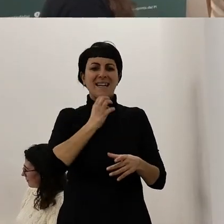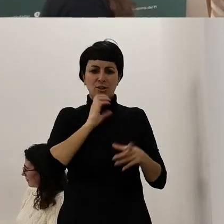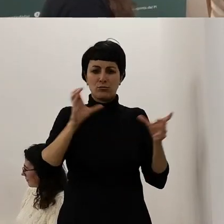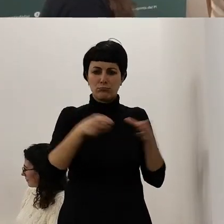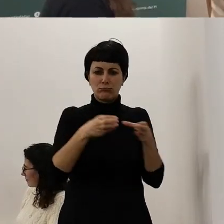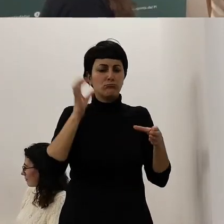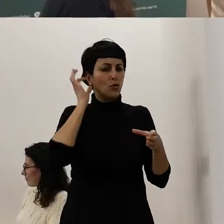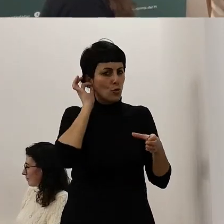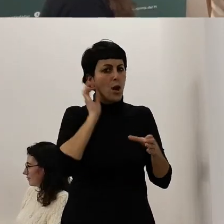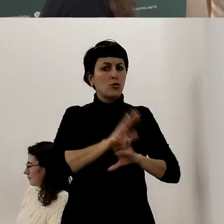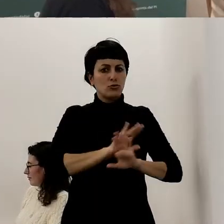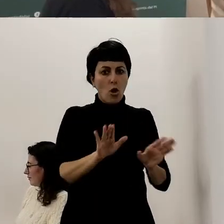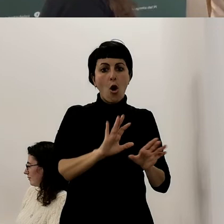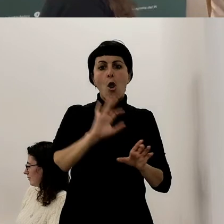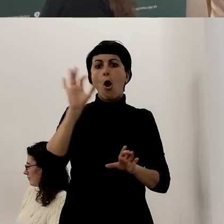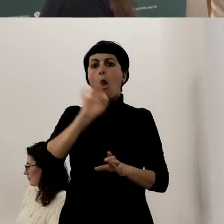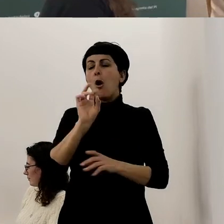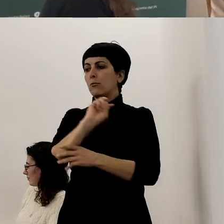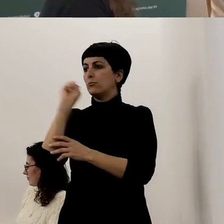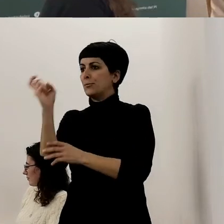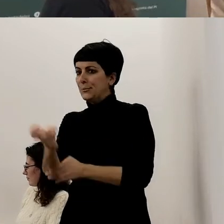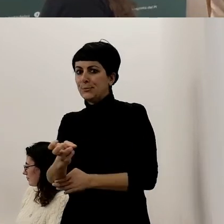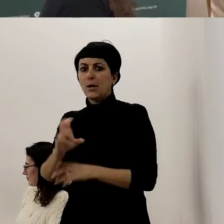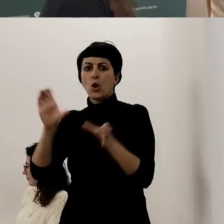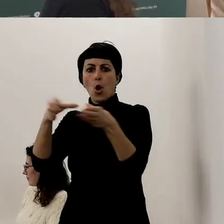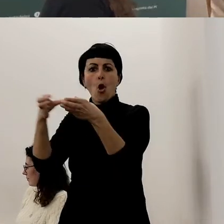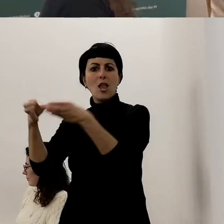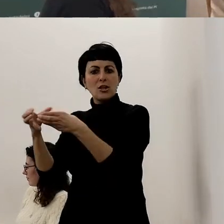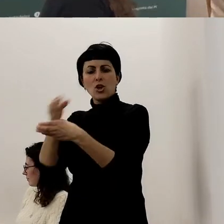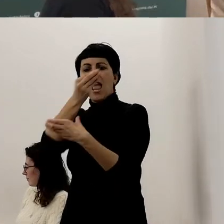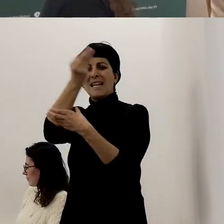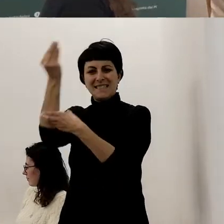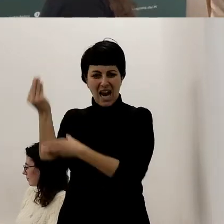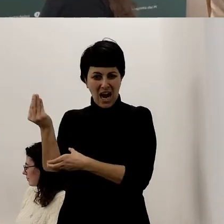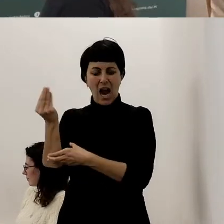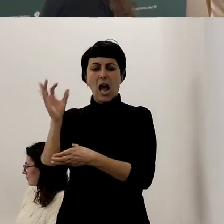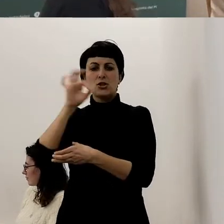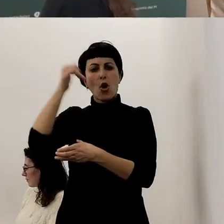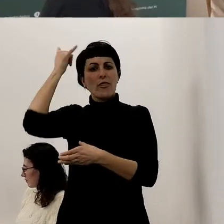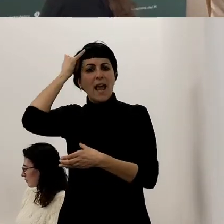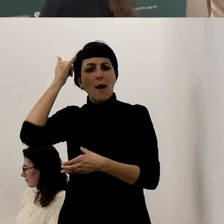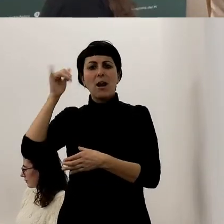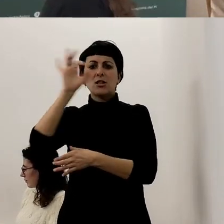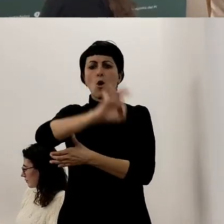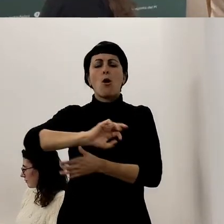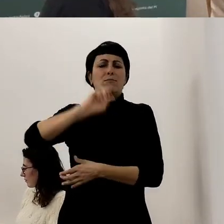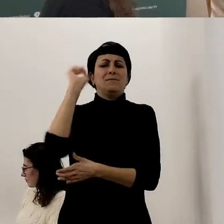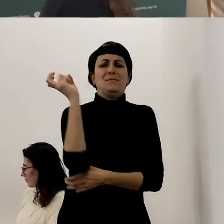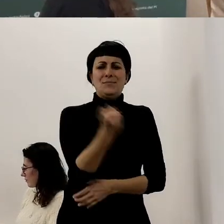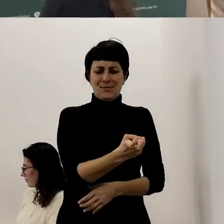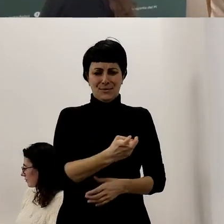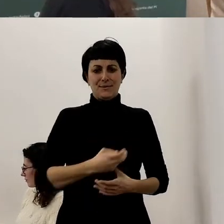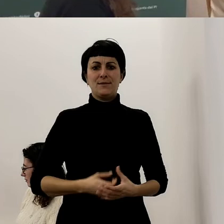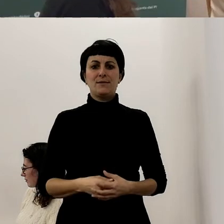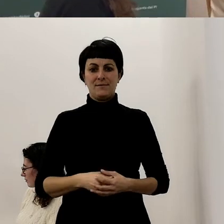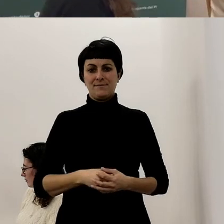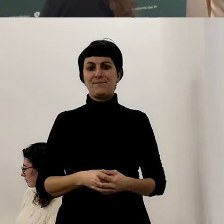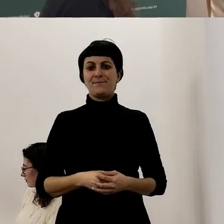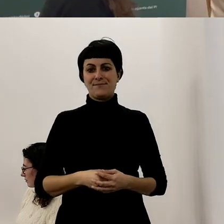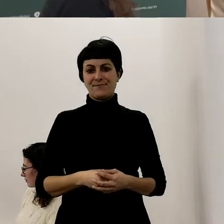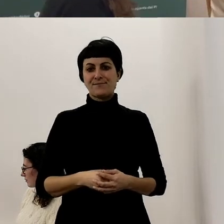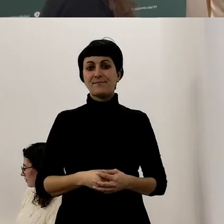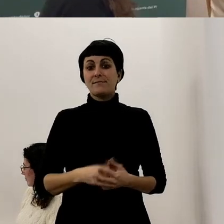colles del seguici, altres colles de gegants o en colles de diables o en això, no? En colles